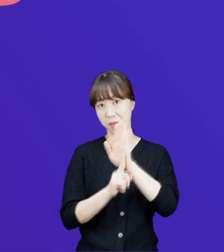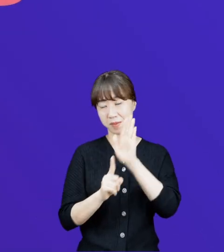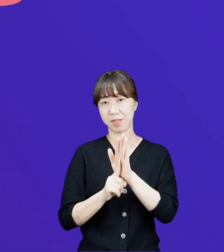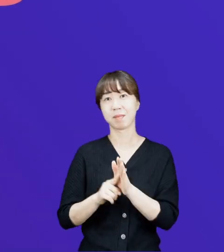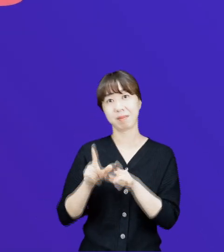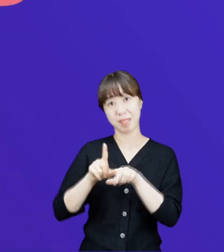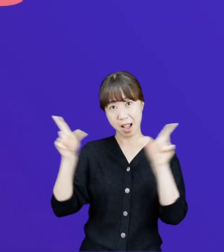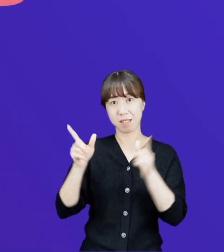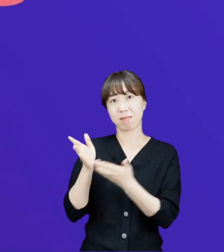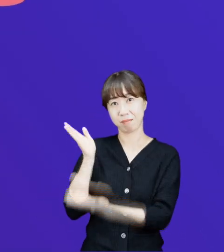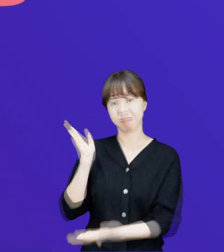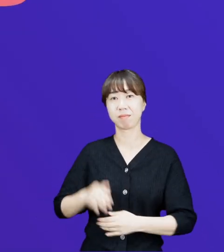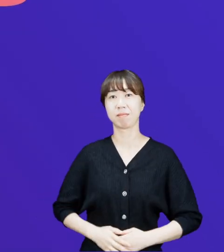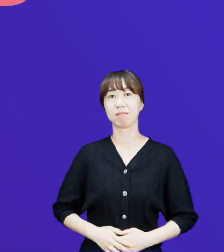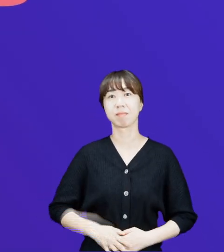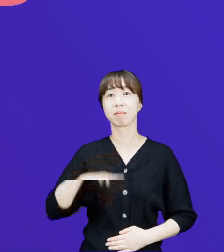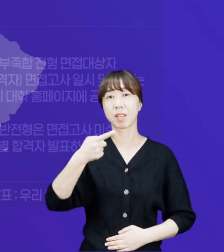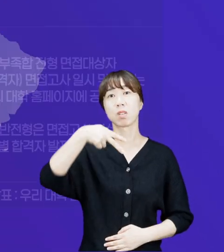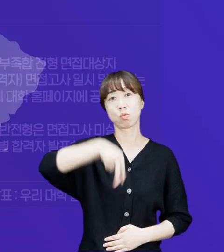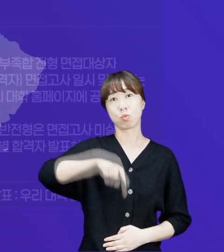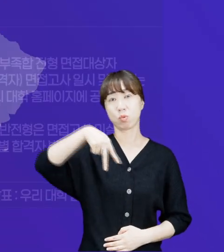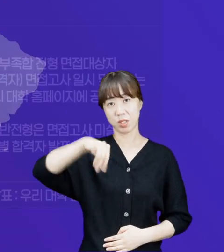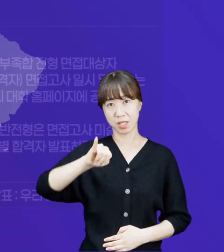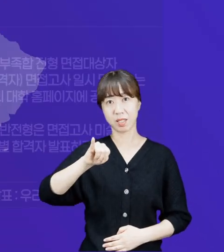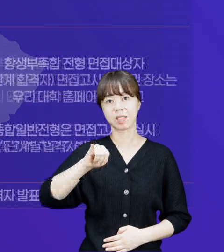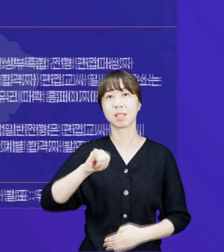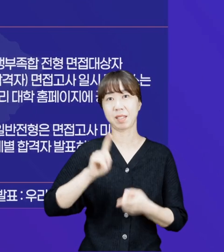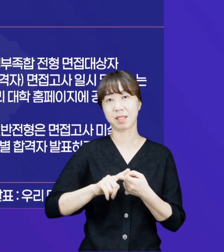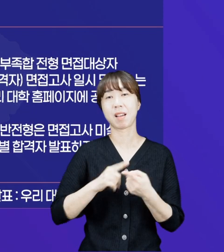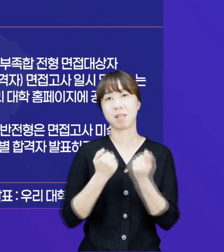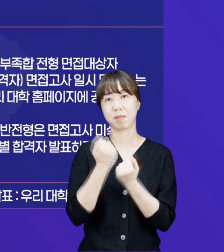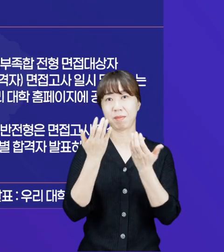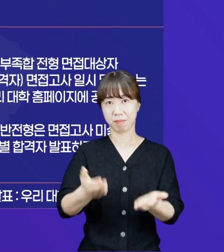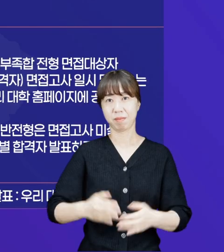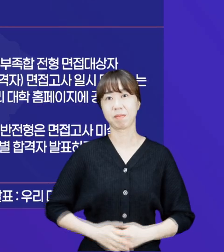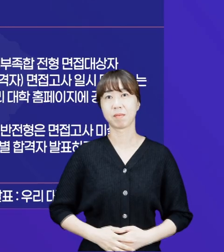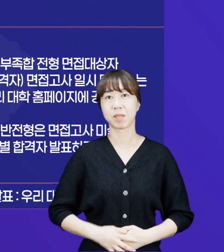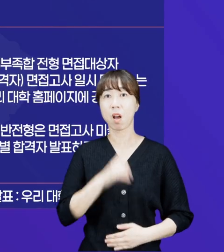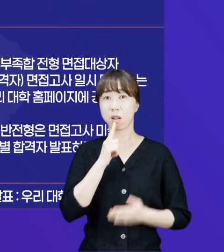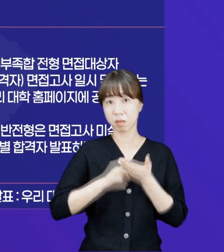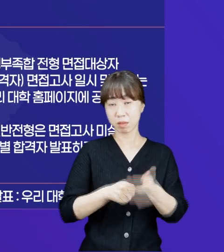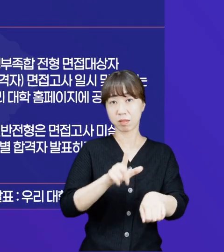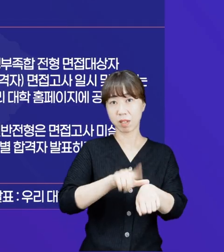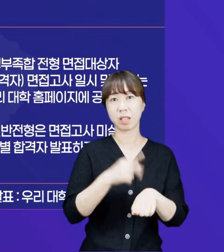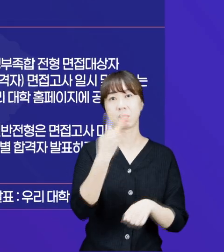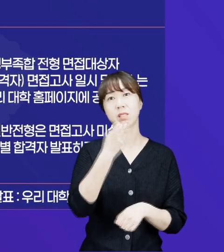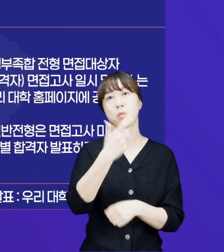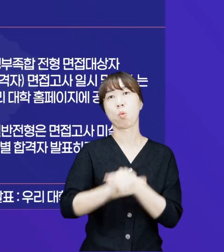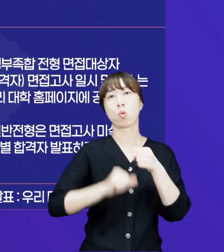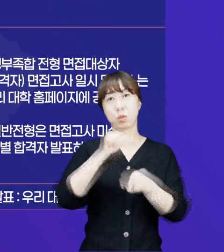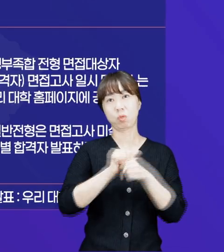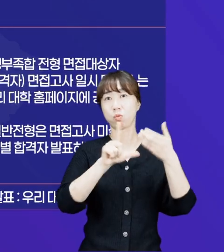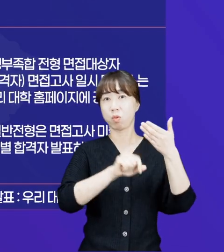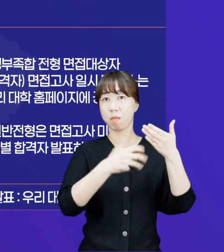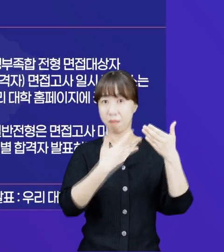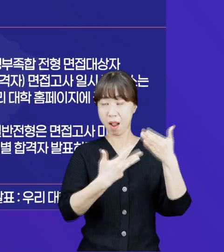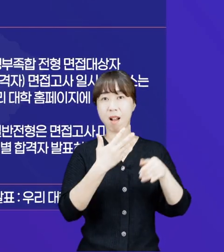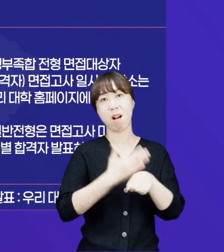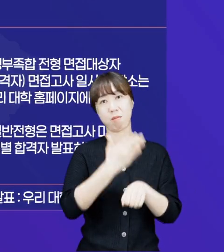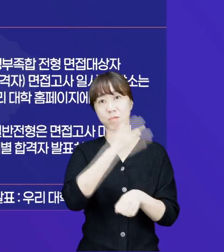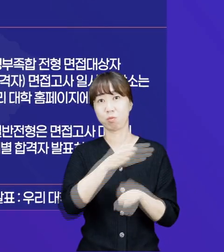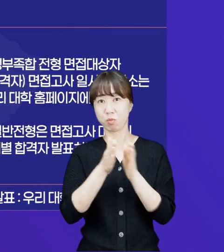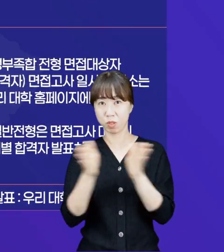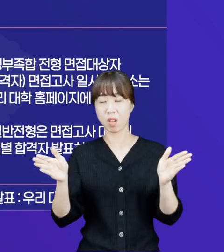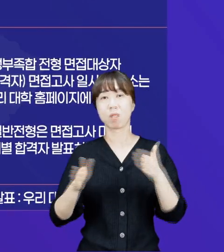수시 모집 주요사항입니다. 원서 접수 기간은 2025년 9월 8일 9시부터 9월 12일 18시까지